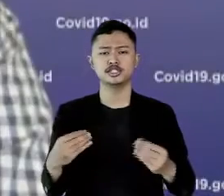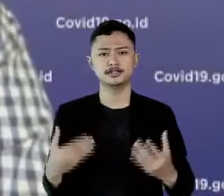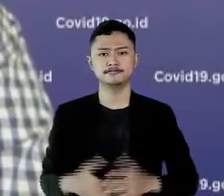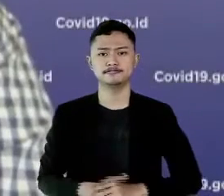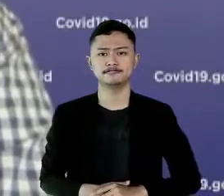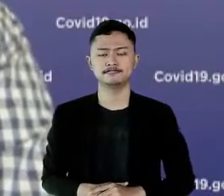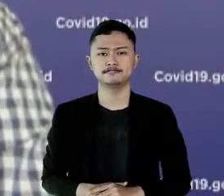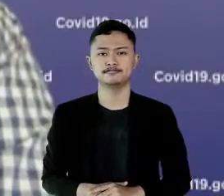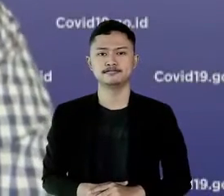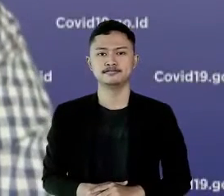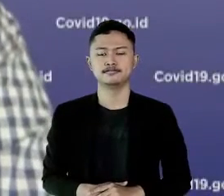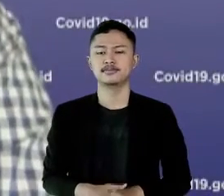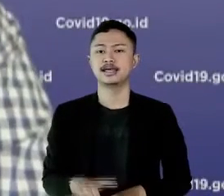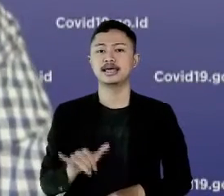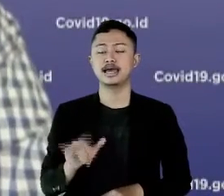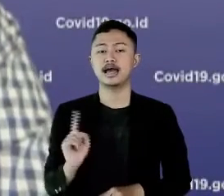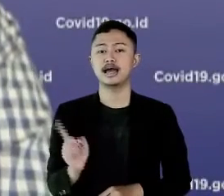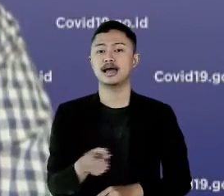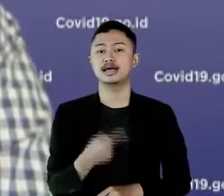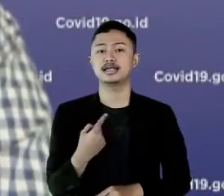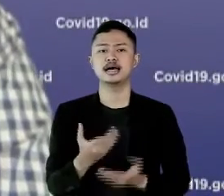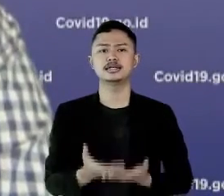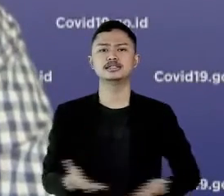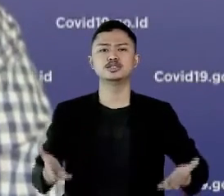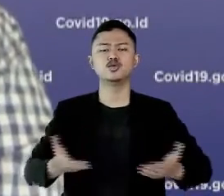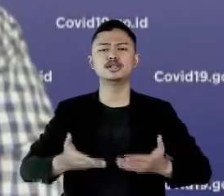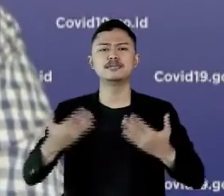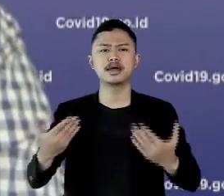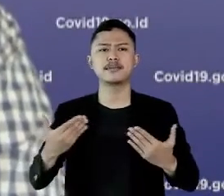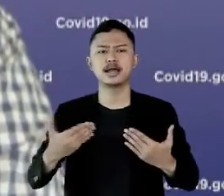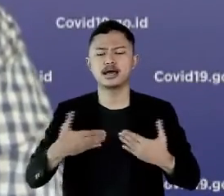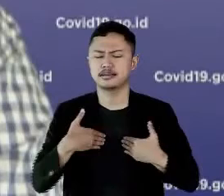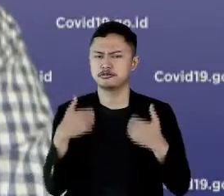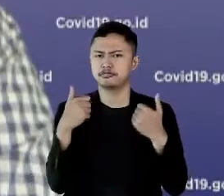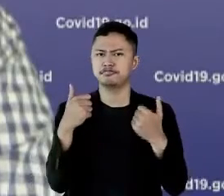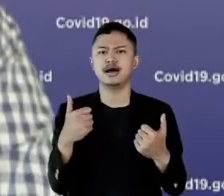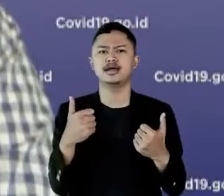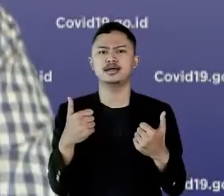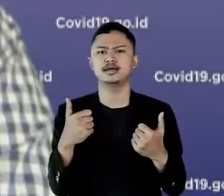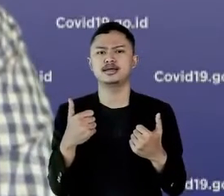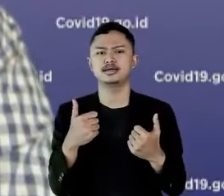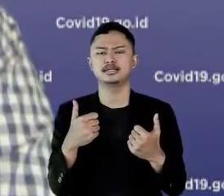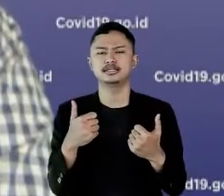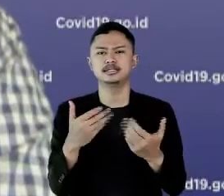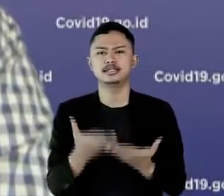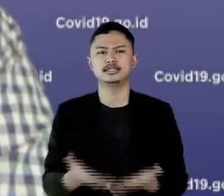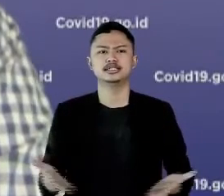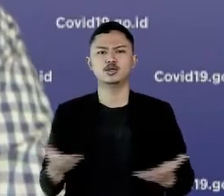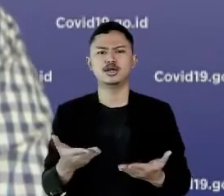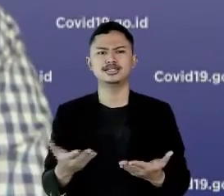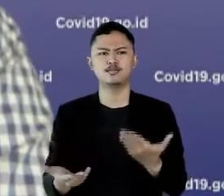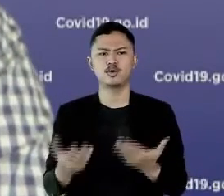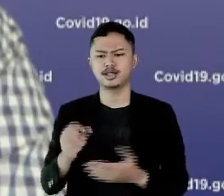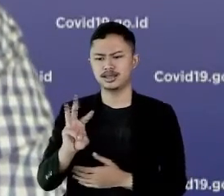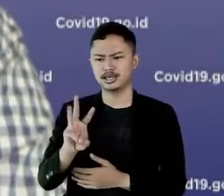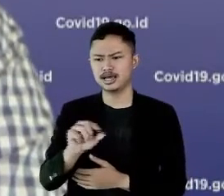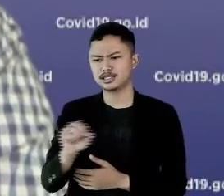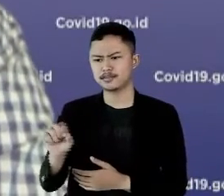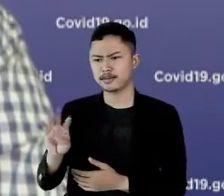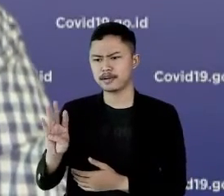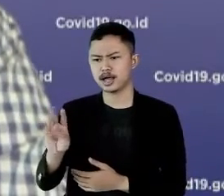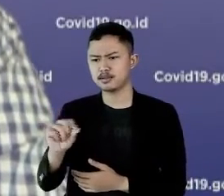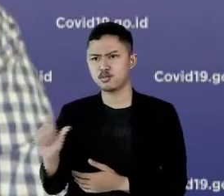jadi kita sekarang sudah berada dalam situasi yang lebih baik dari kondisi kita 3-4 bulan yang